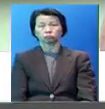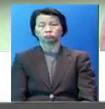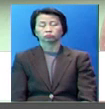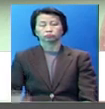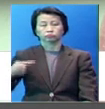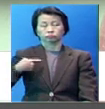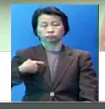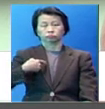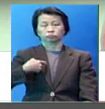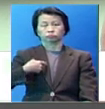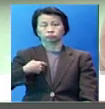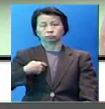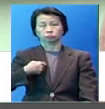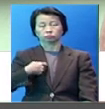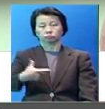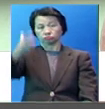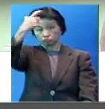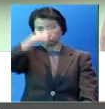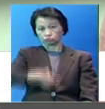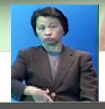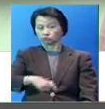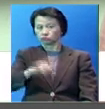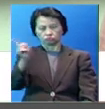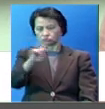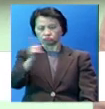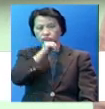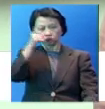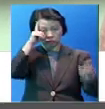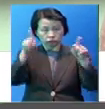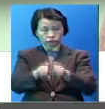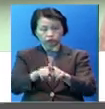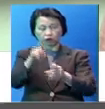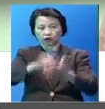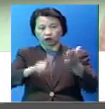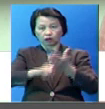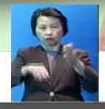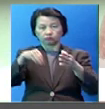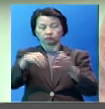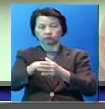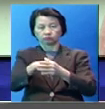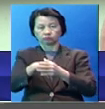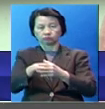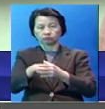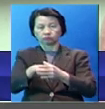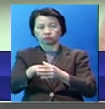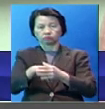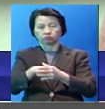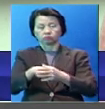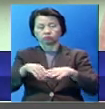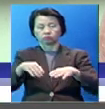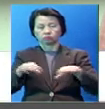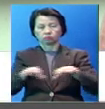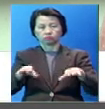Saya antara orang yang tidak bersetuju sebarang bentuk black ops dilaksanakan di dalam pilihan raya